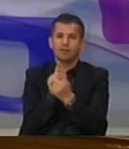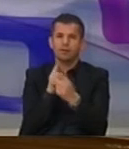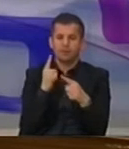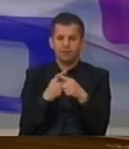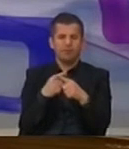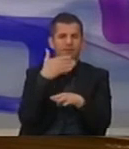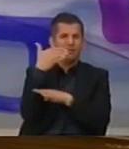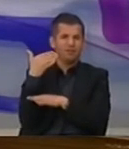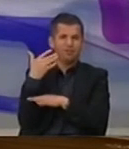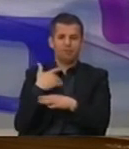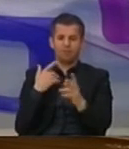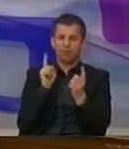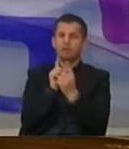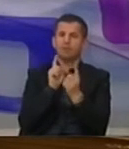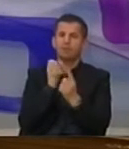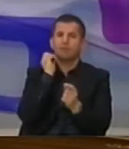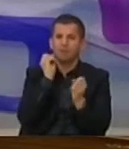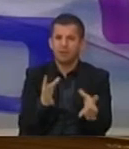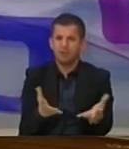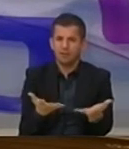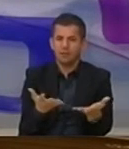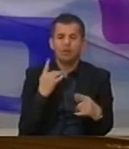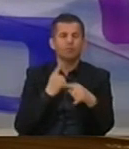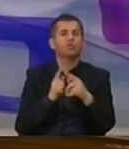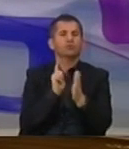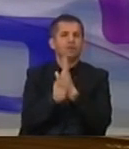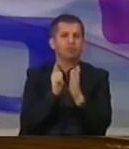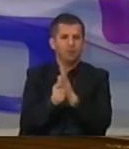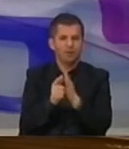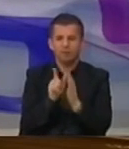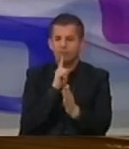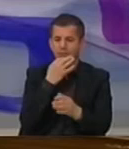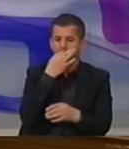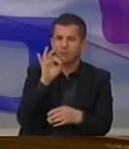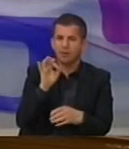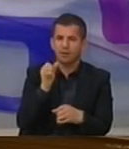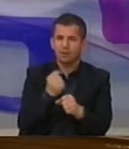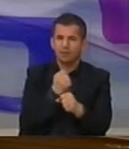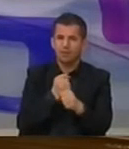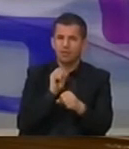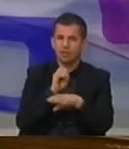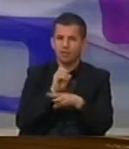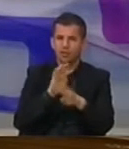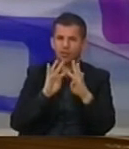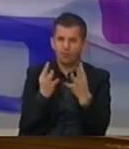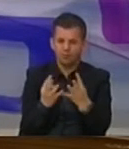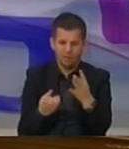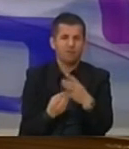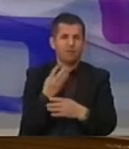e biznesit, ne po takohemi çdo ditë me ta, shumë shpejt do të bëhet edhe funksionalizimi i Këshillit Kombëtar për Zhvillim